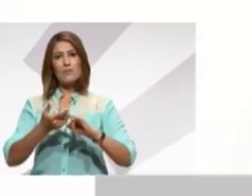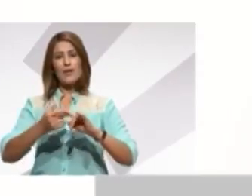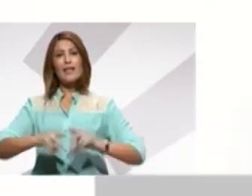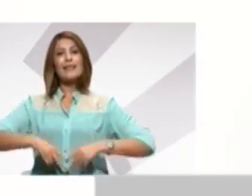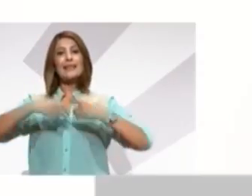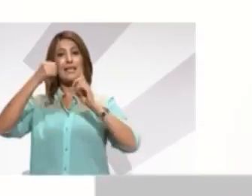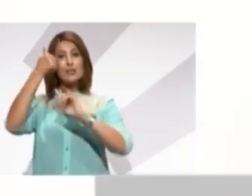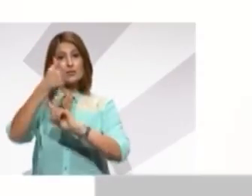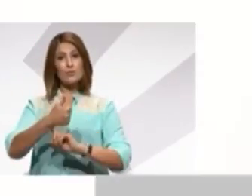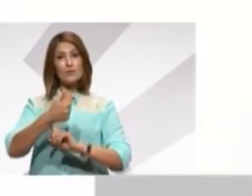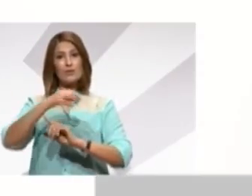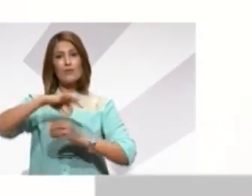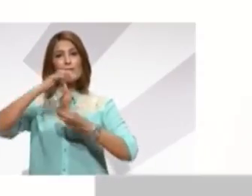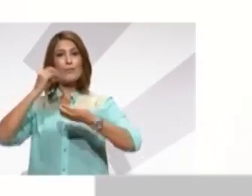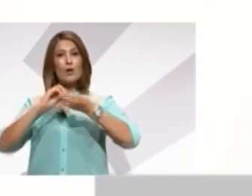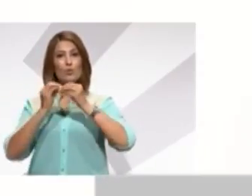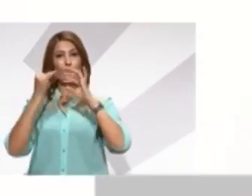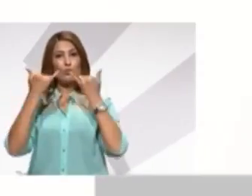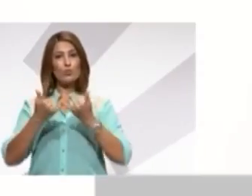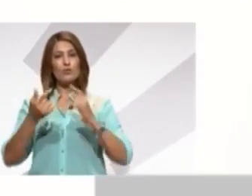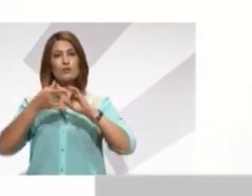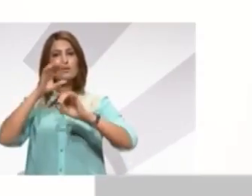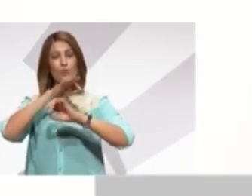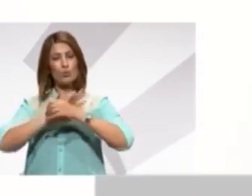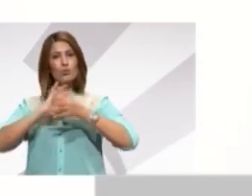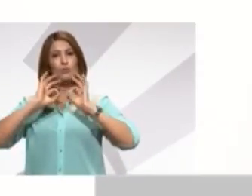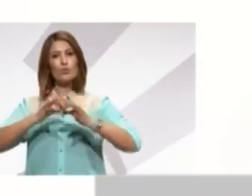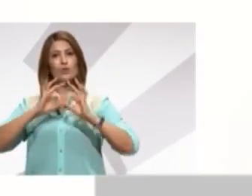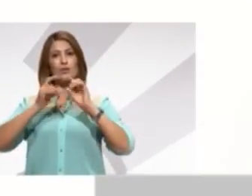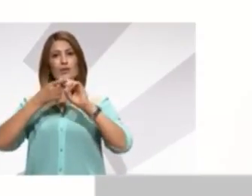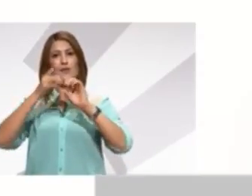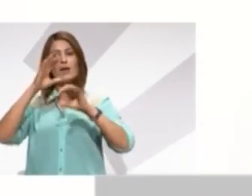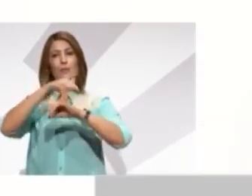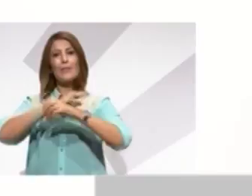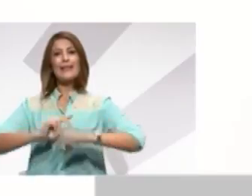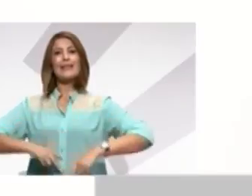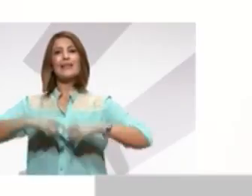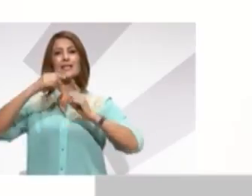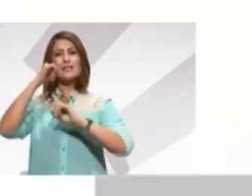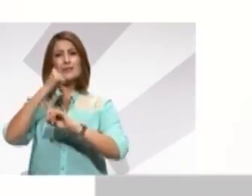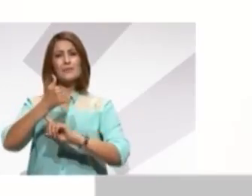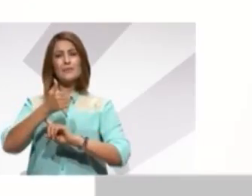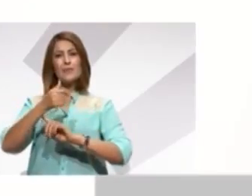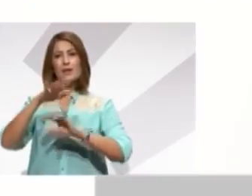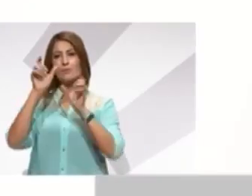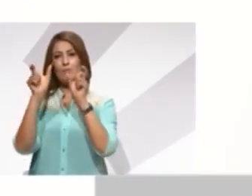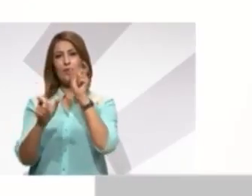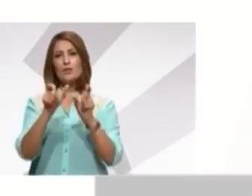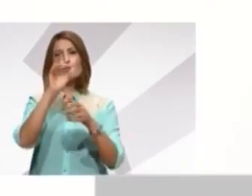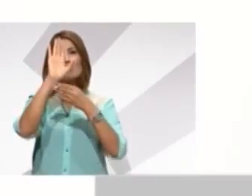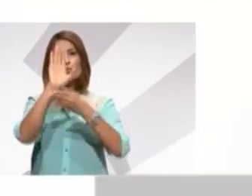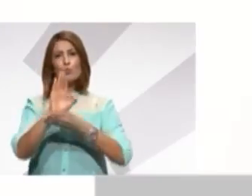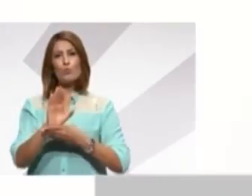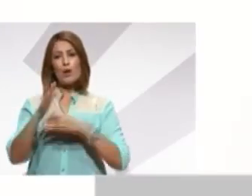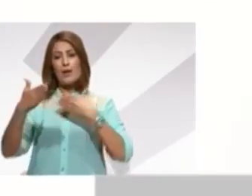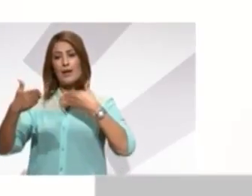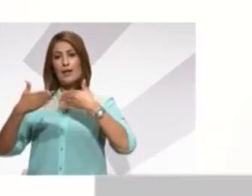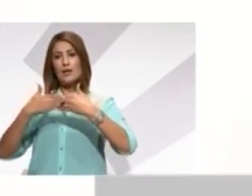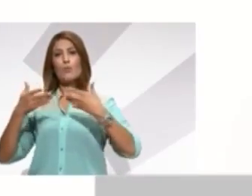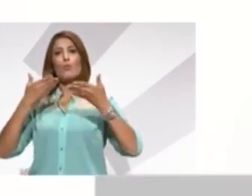محليه مستوى باساليب الوقت اللي النواب الجهه فيما بينها مع